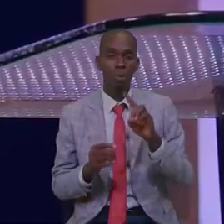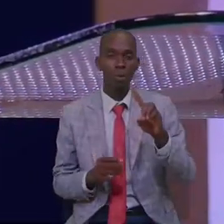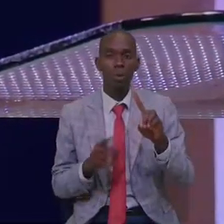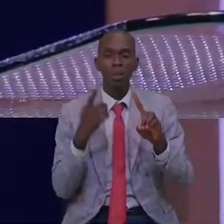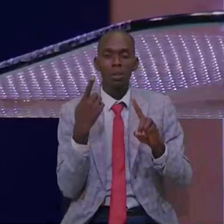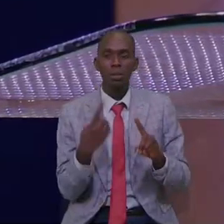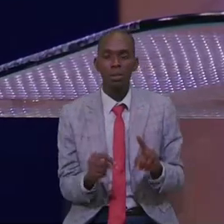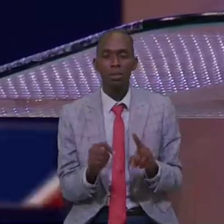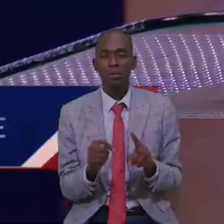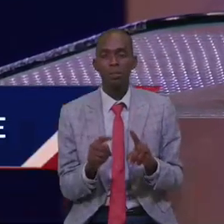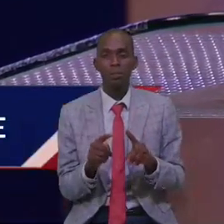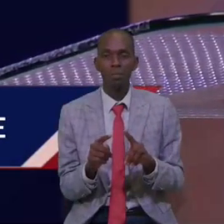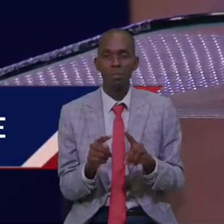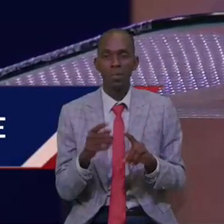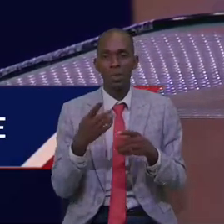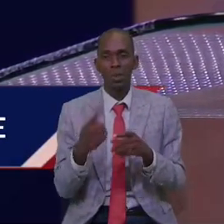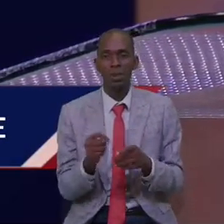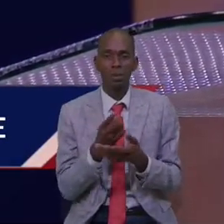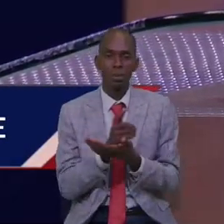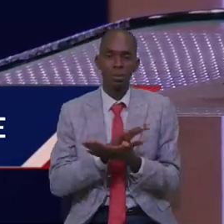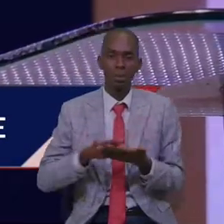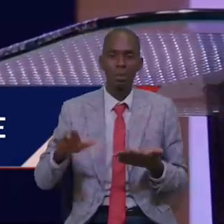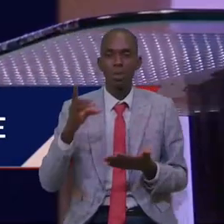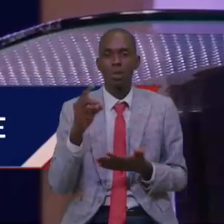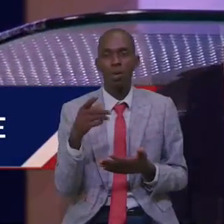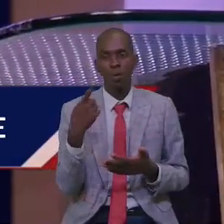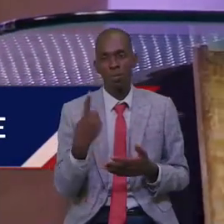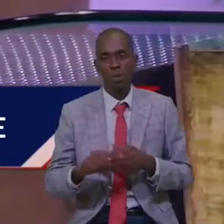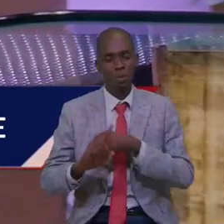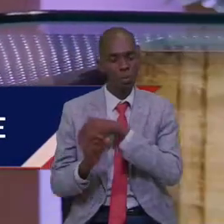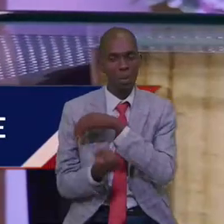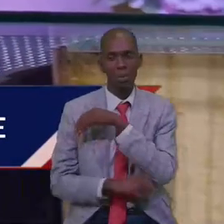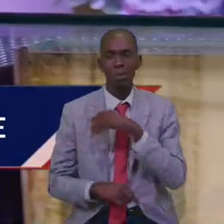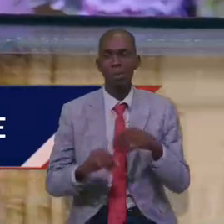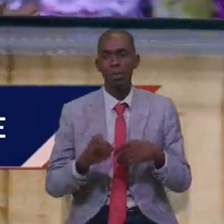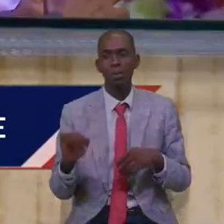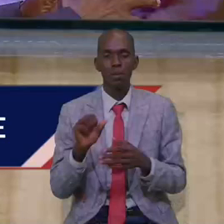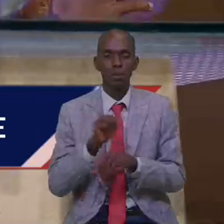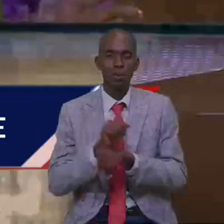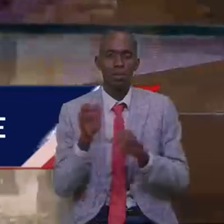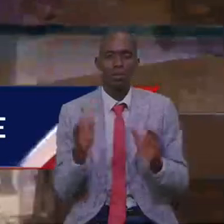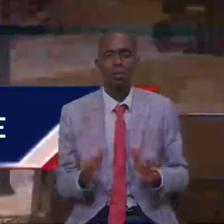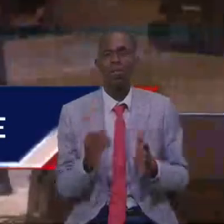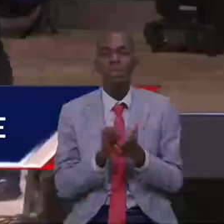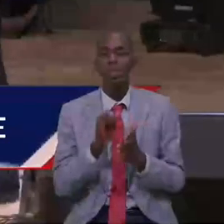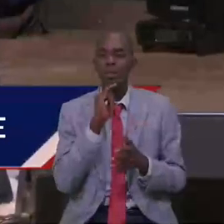la divinité de la pierre qui frappe. Alors, c'est la pierre